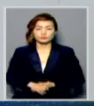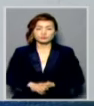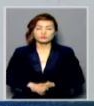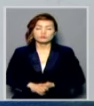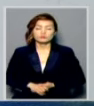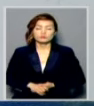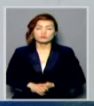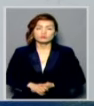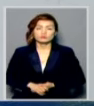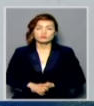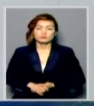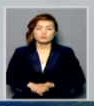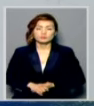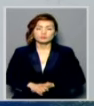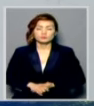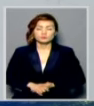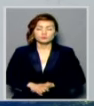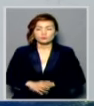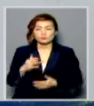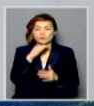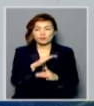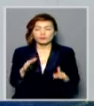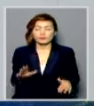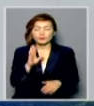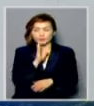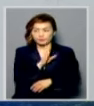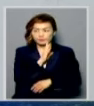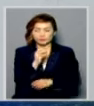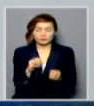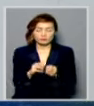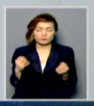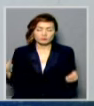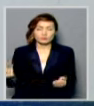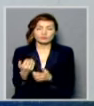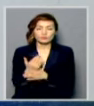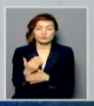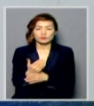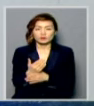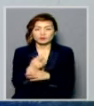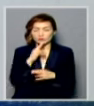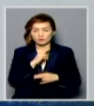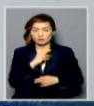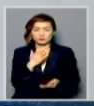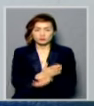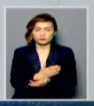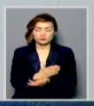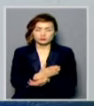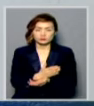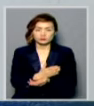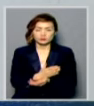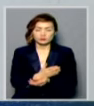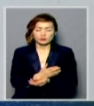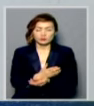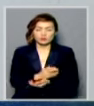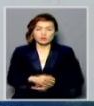келеді. Және де осындай алтын құрсақ аналарымызды үнемі қолдап, қошеметтеп жүретін